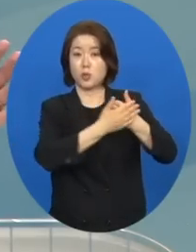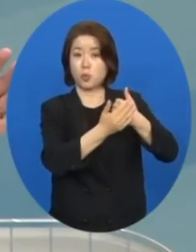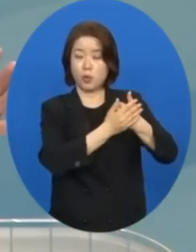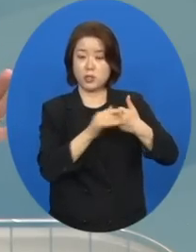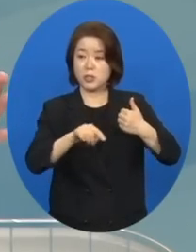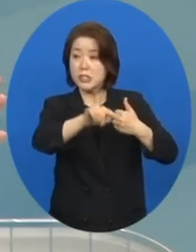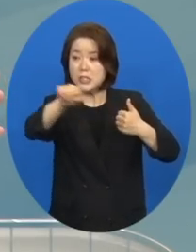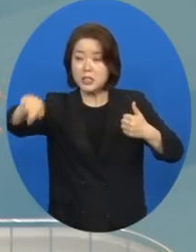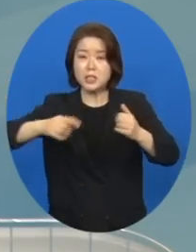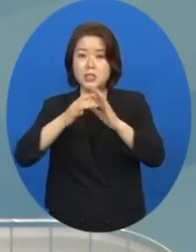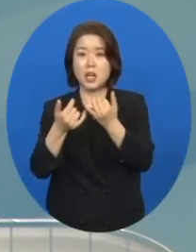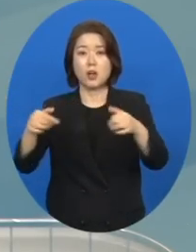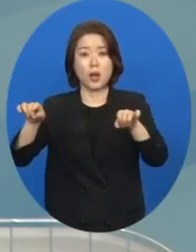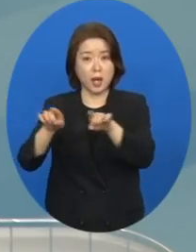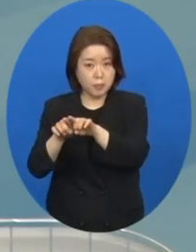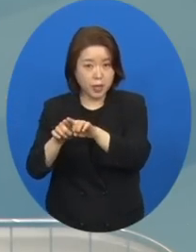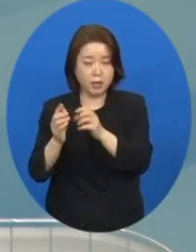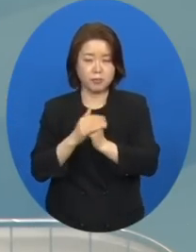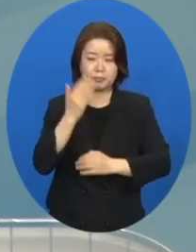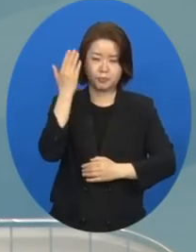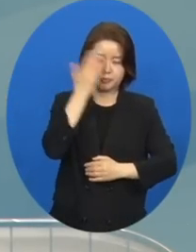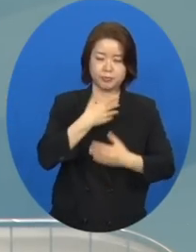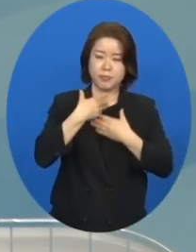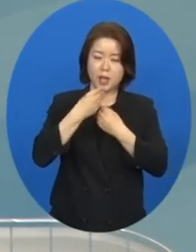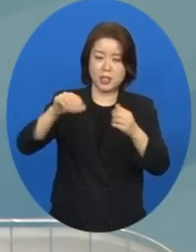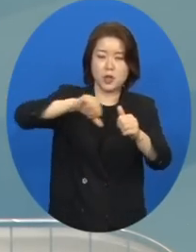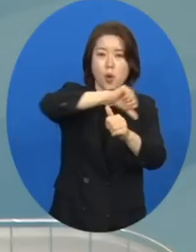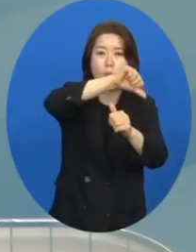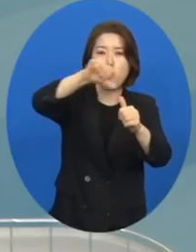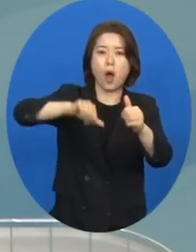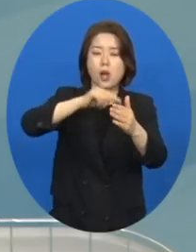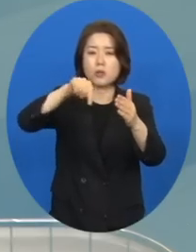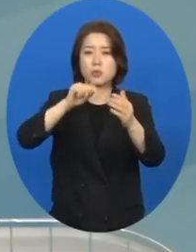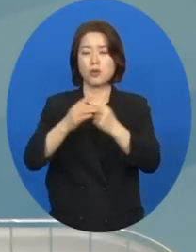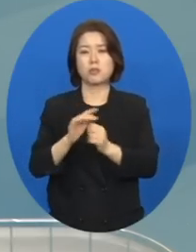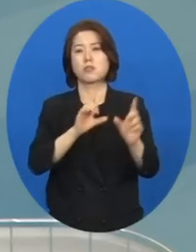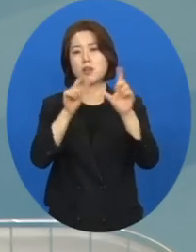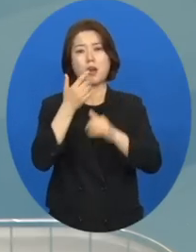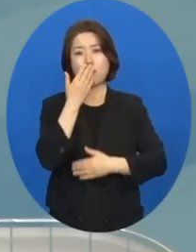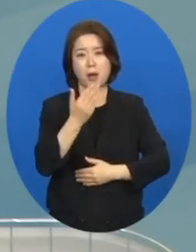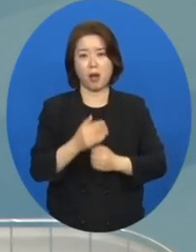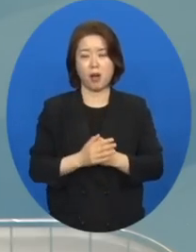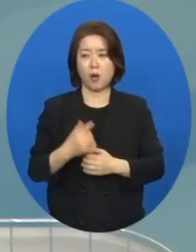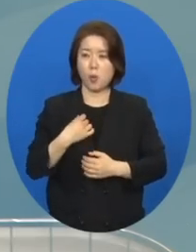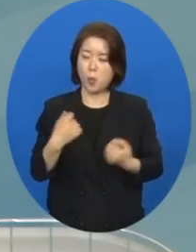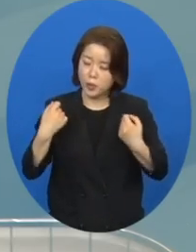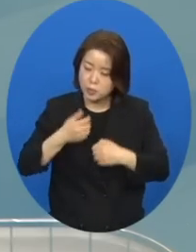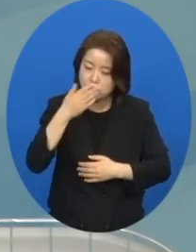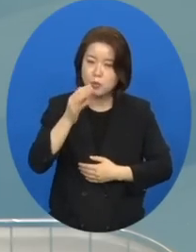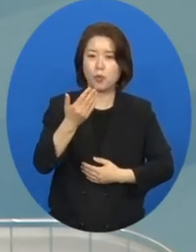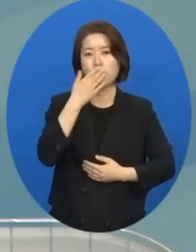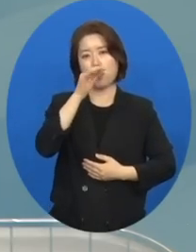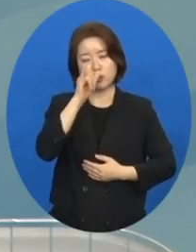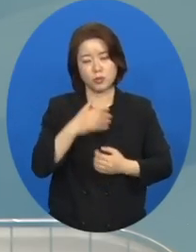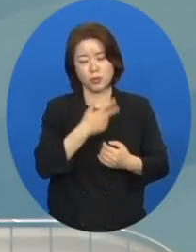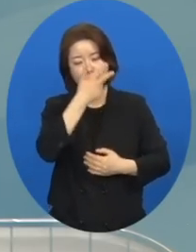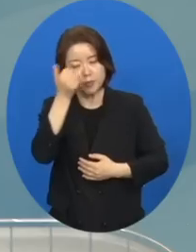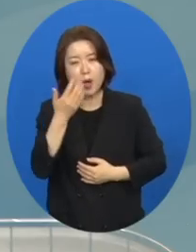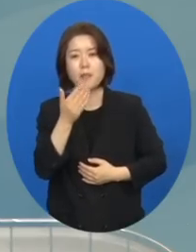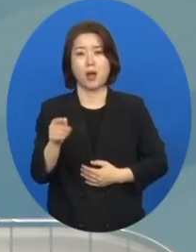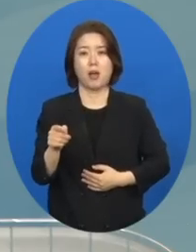이 사람들과 함께 깨끗하고 안전한 환경 속에서 살 수 있었습니다 옷을 입을 수 있었고 먹을 수 있었고 잘 수